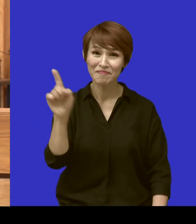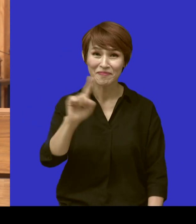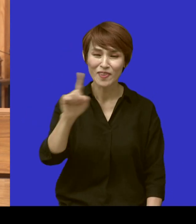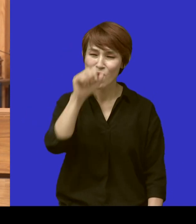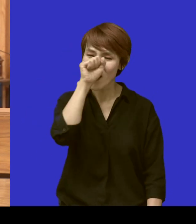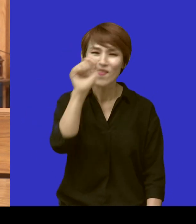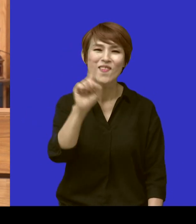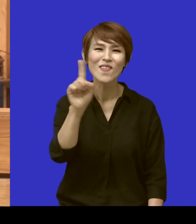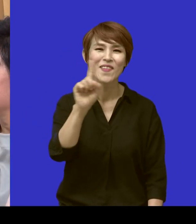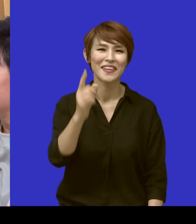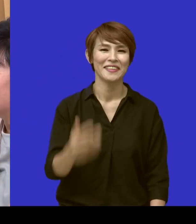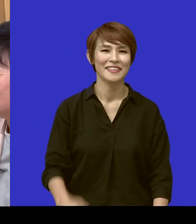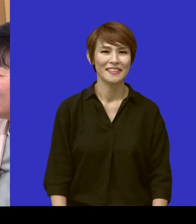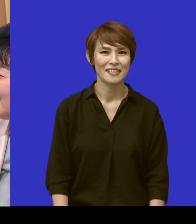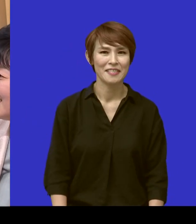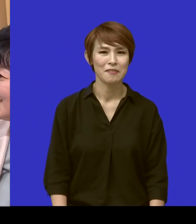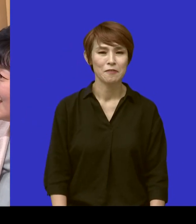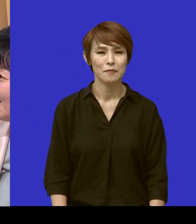뭐가 좋던가요, 미국?